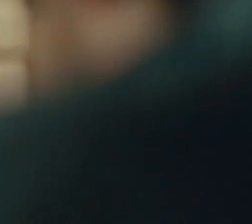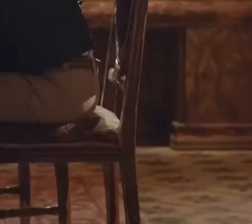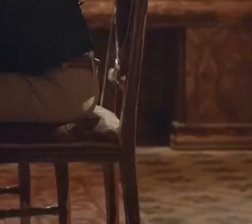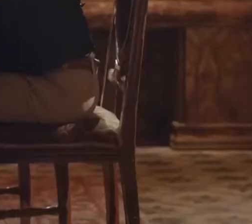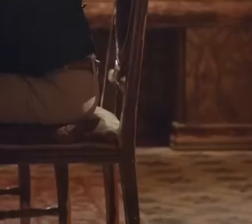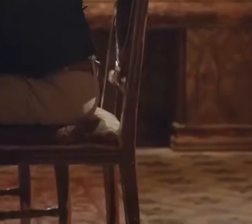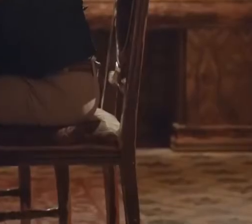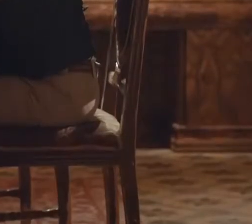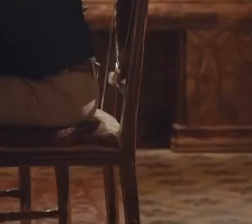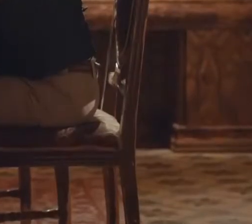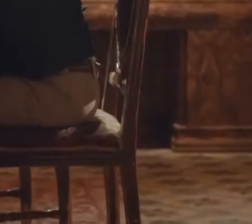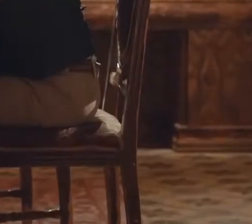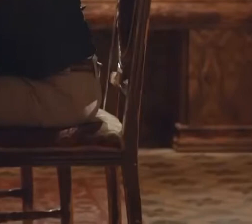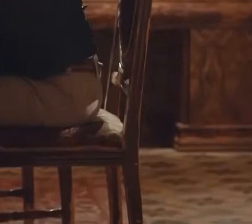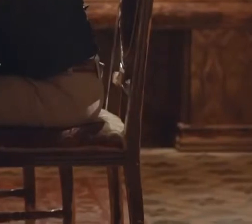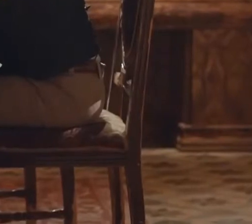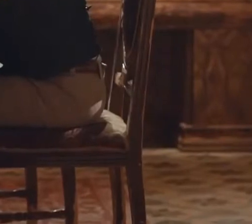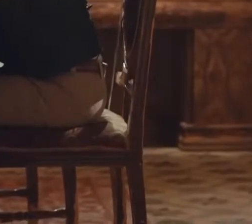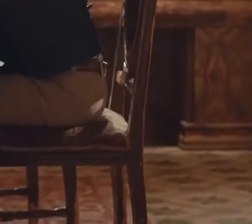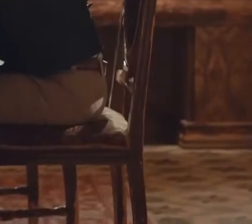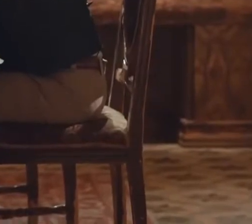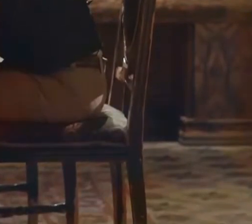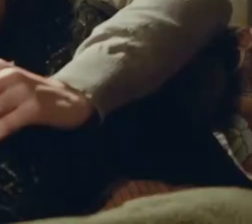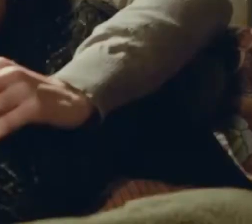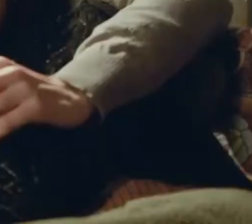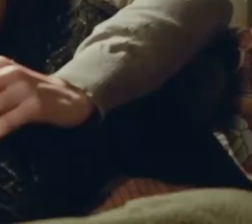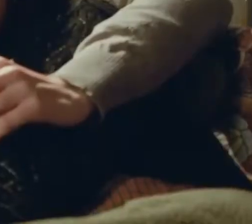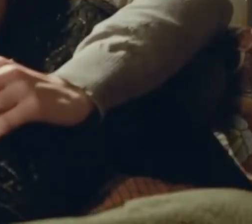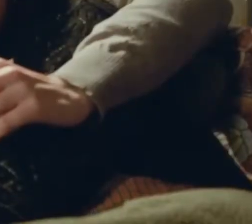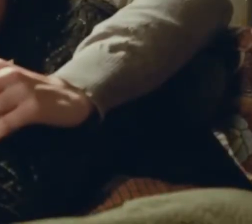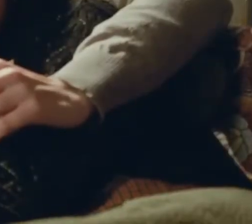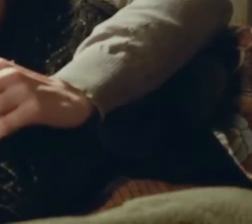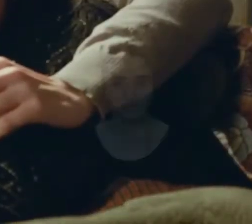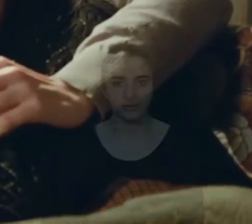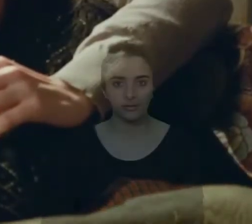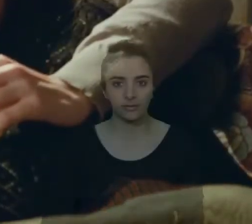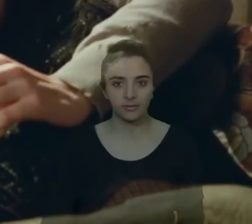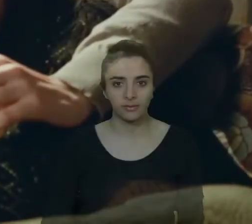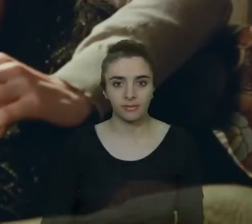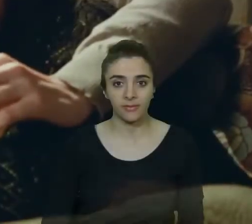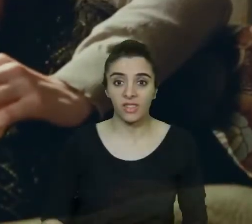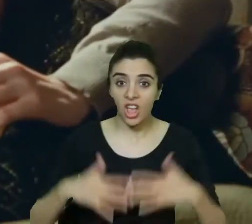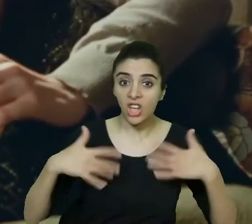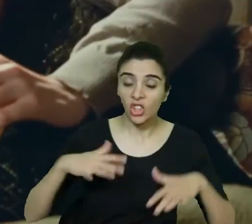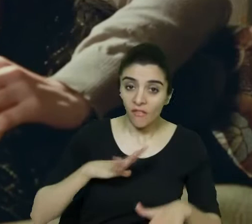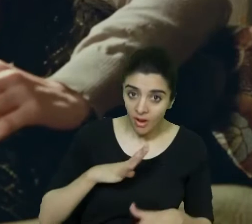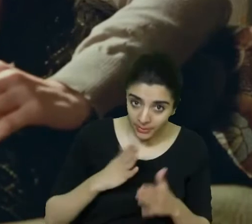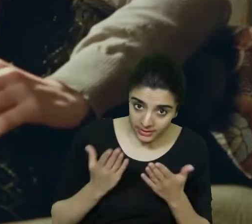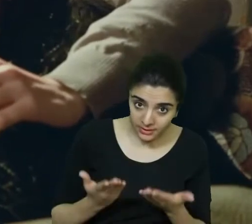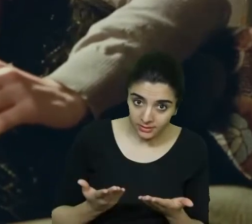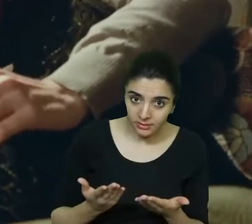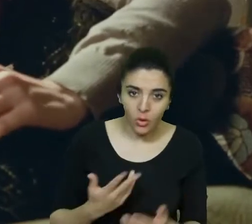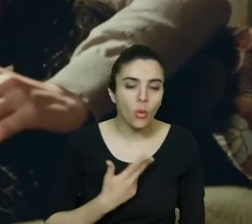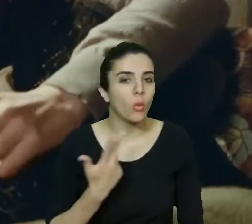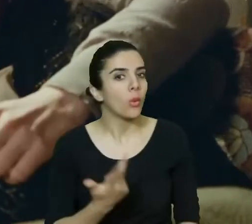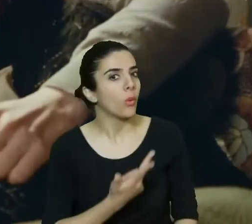Tamam diyerek tencereden tabağına pilav aldı. Hatice Zehra'nın kucağına yatmış kazağının koluyla oynuyor. Heyecanlı mısın?